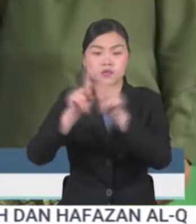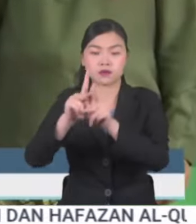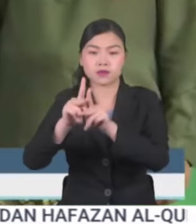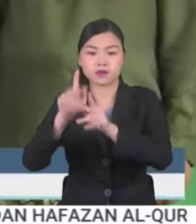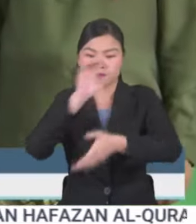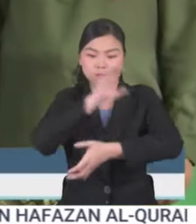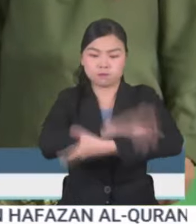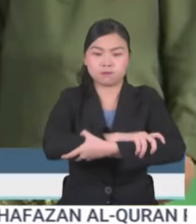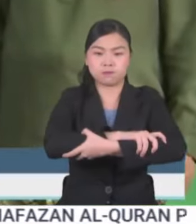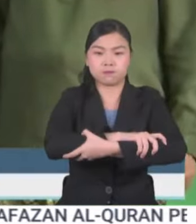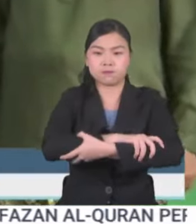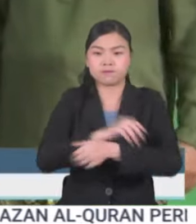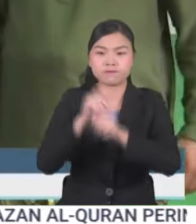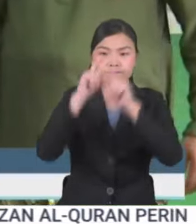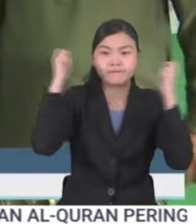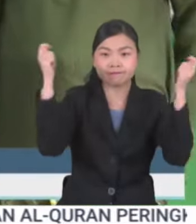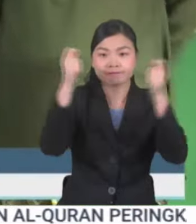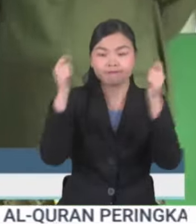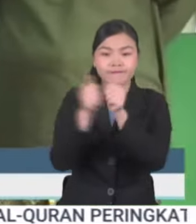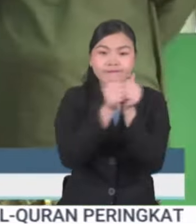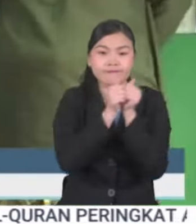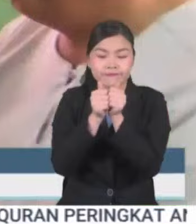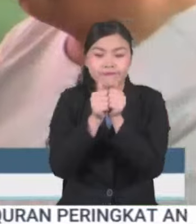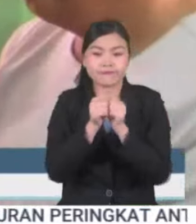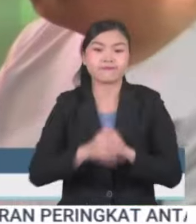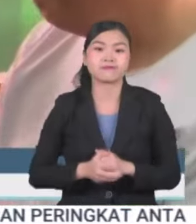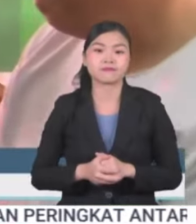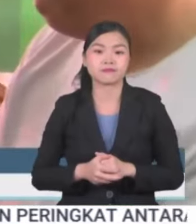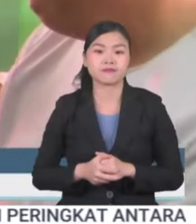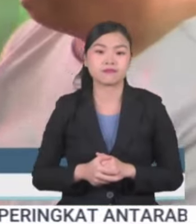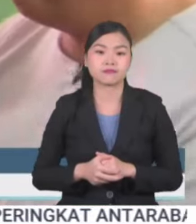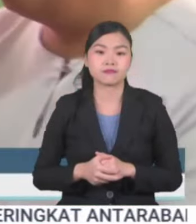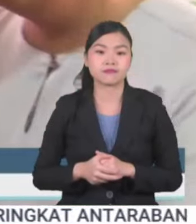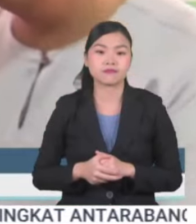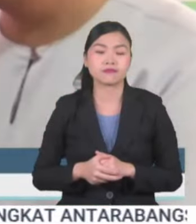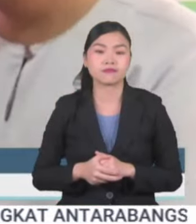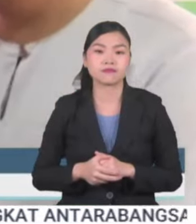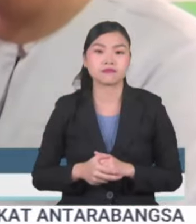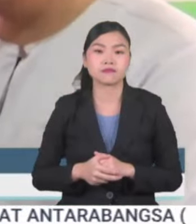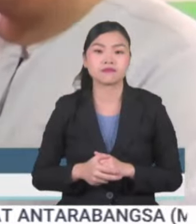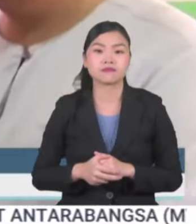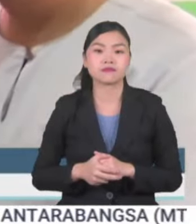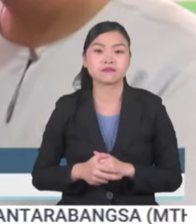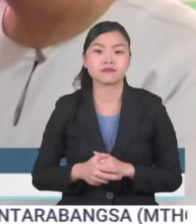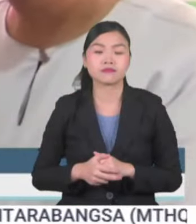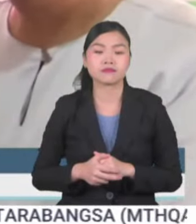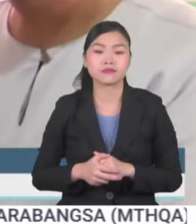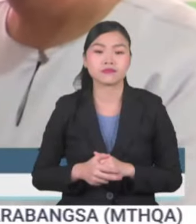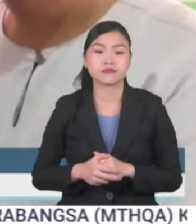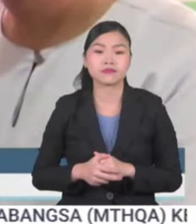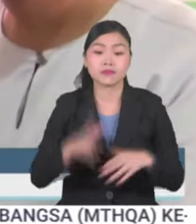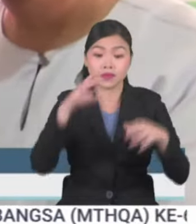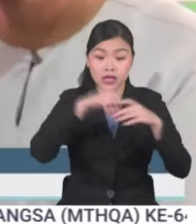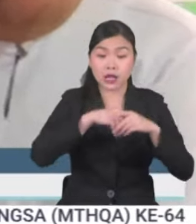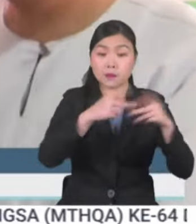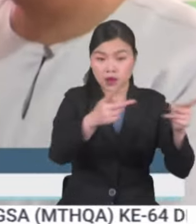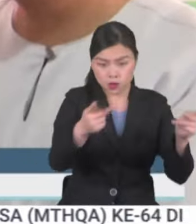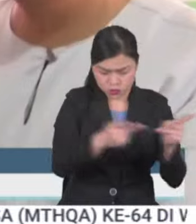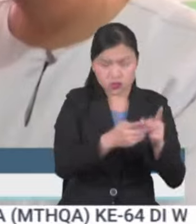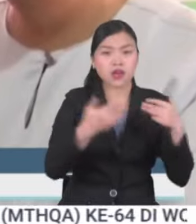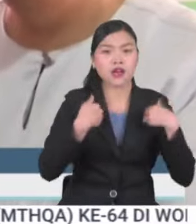mengimarahkan sambutan berkenaan Walaupun ada di kawasan yang ada program